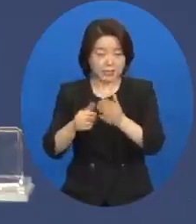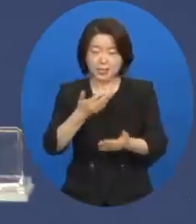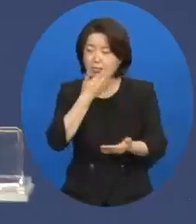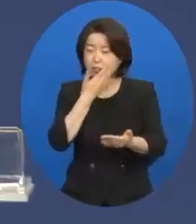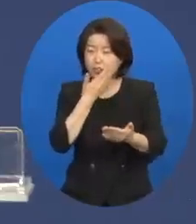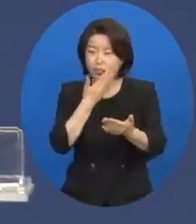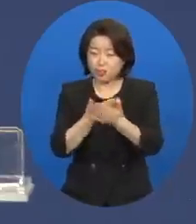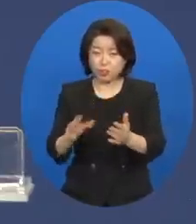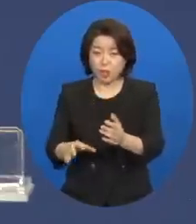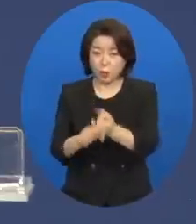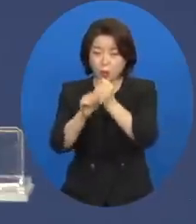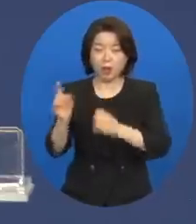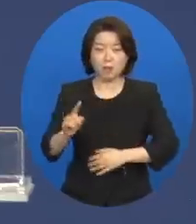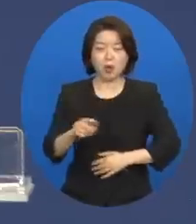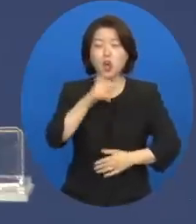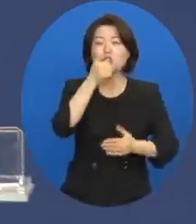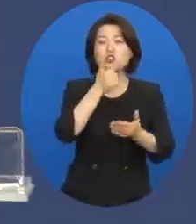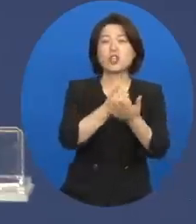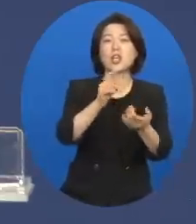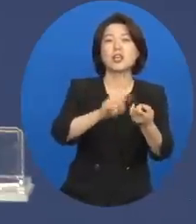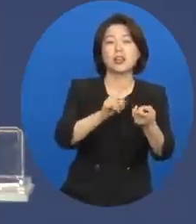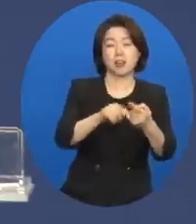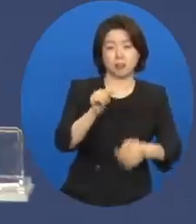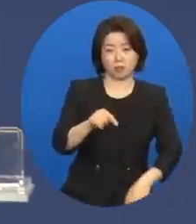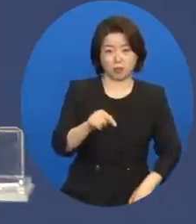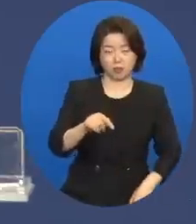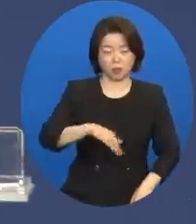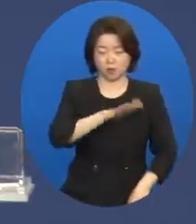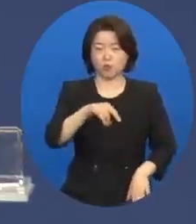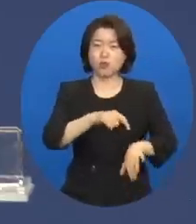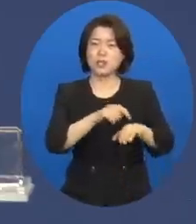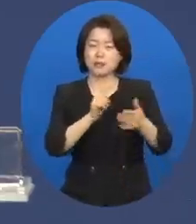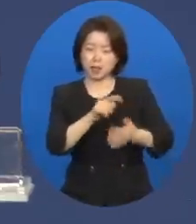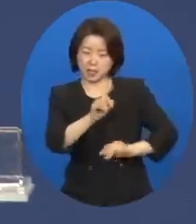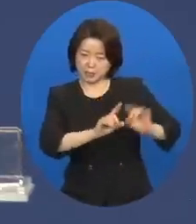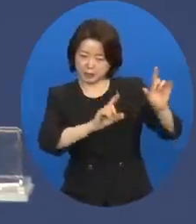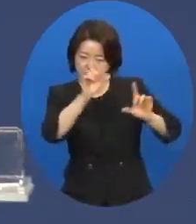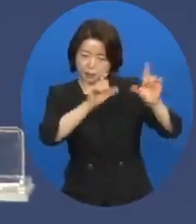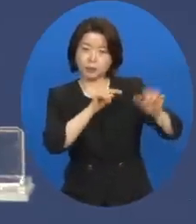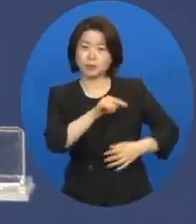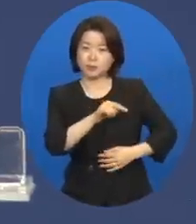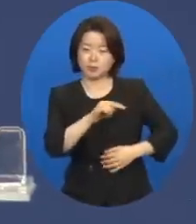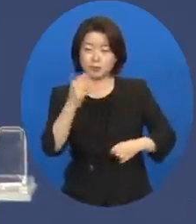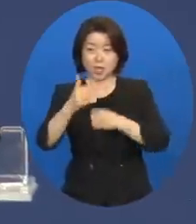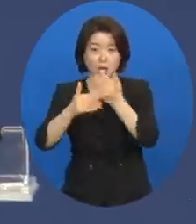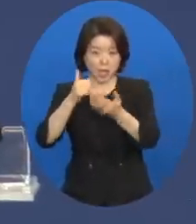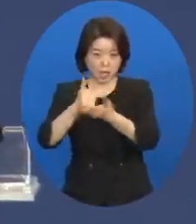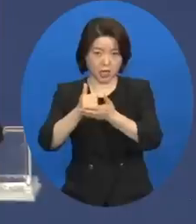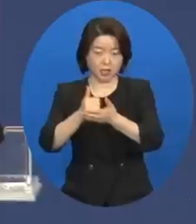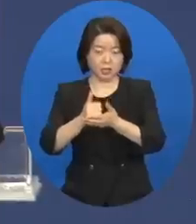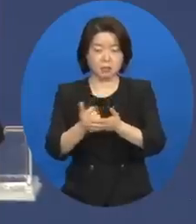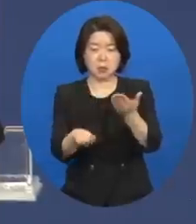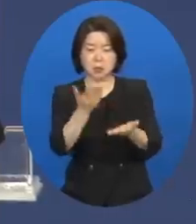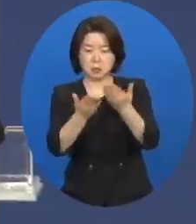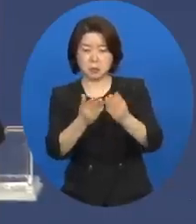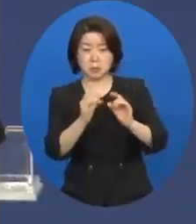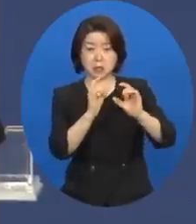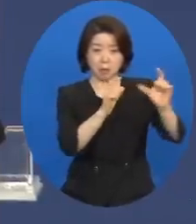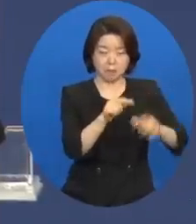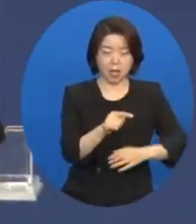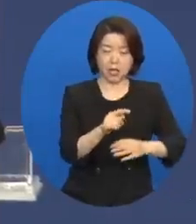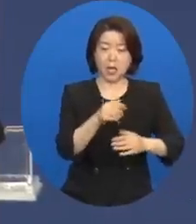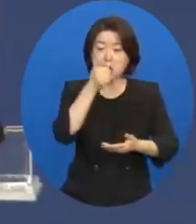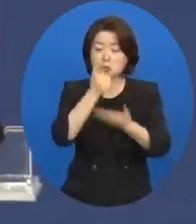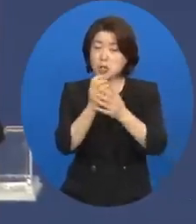이 부분의 죄에 관한 얘기를 우리의 마음의 그 상태를 하나님께서 진단해 주시는 죄로 끌고